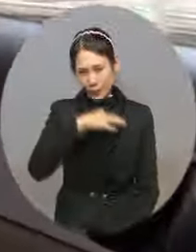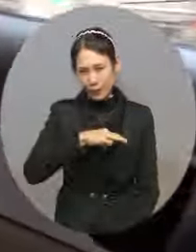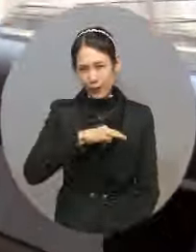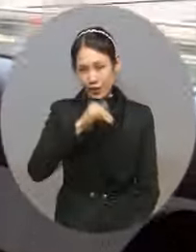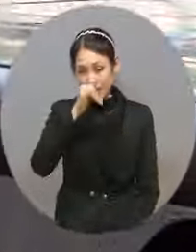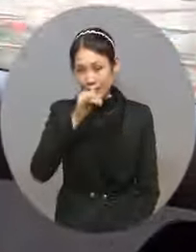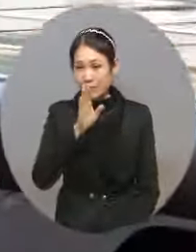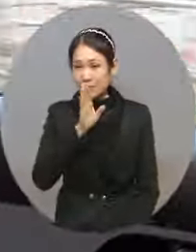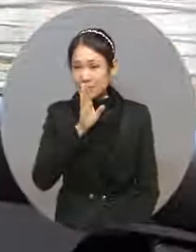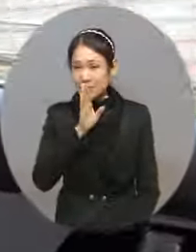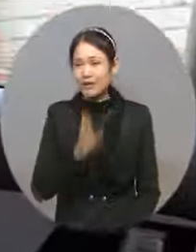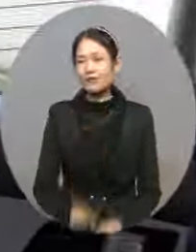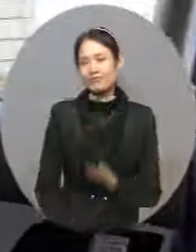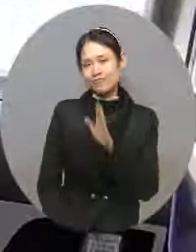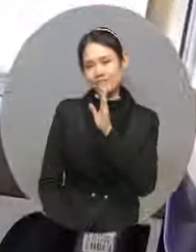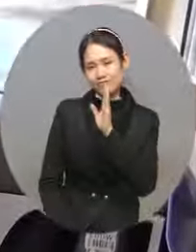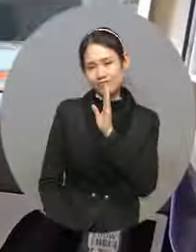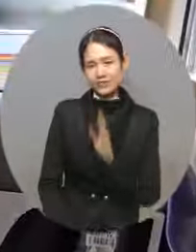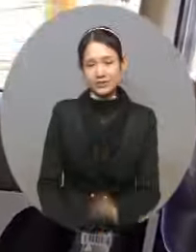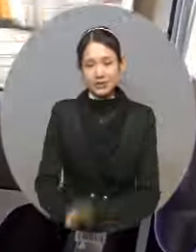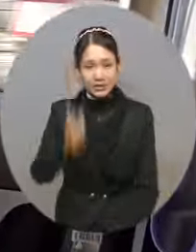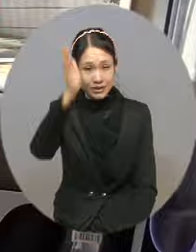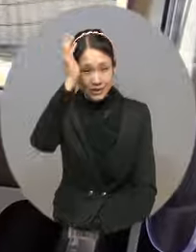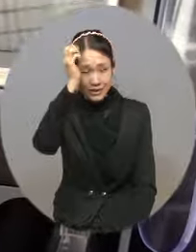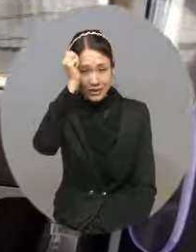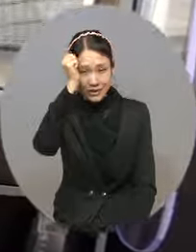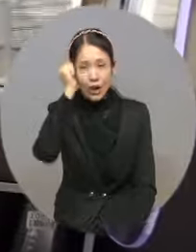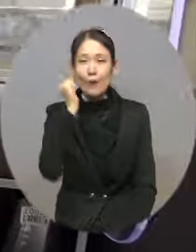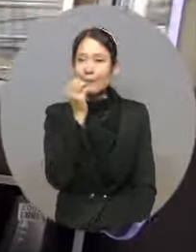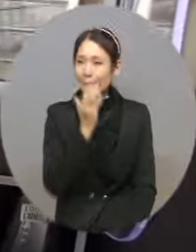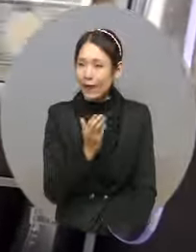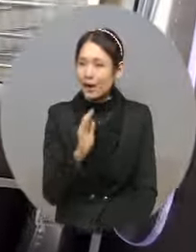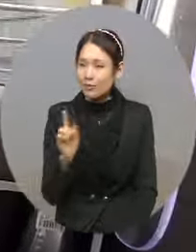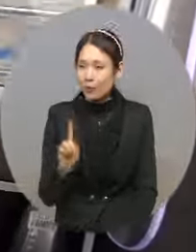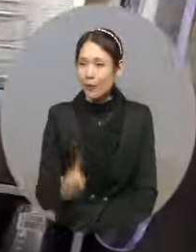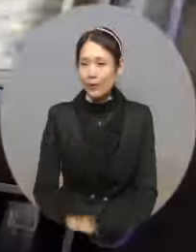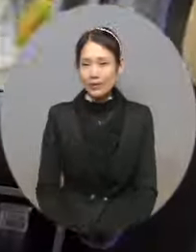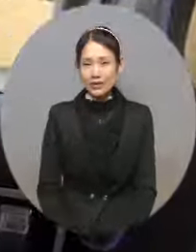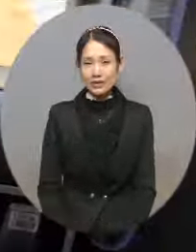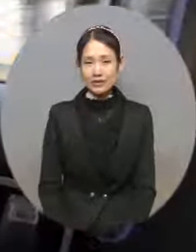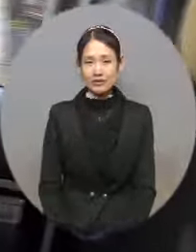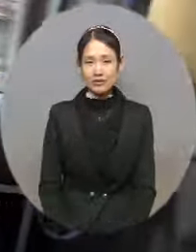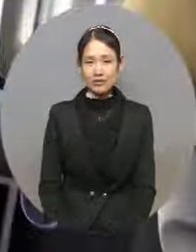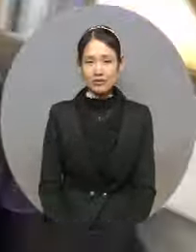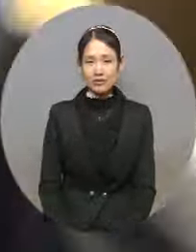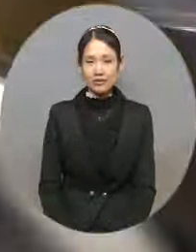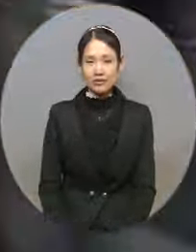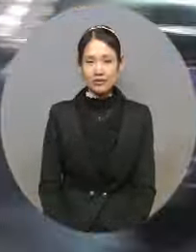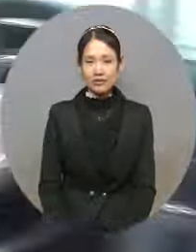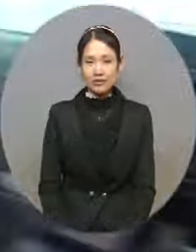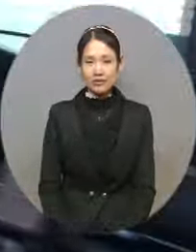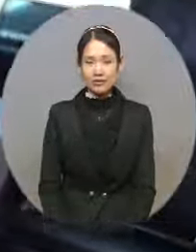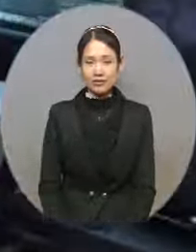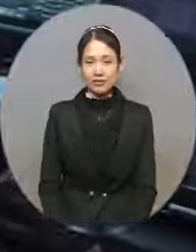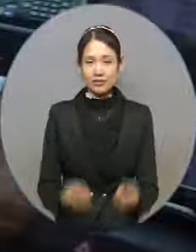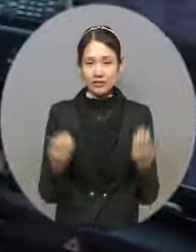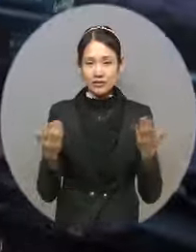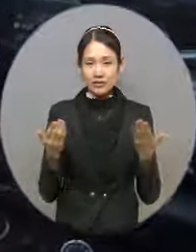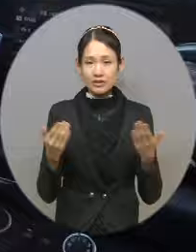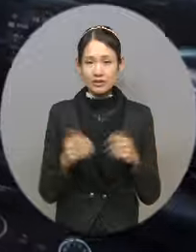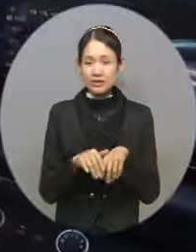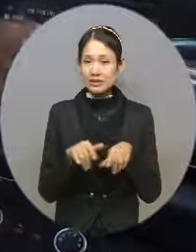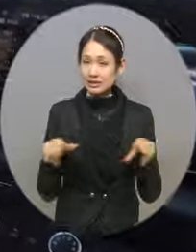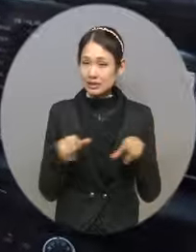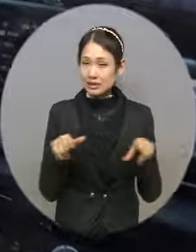있으시죠? 그렇죠. 어떤 뭐 기억에 남는 보람된 일이 있으세요? 그러니까 이거 하다 보면 일반적으로 이제 저희